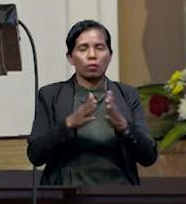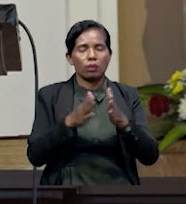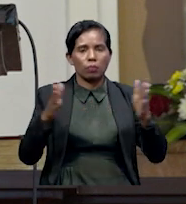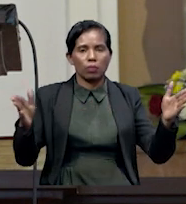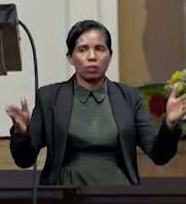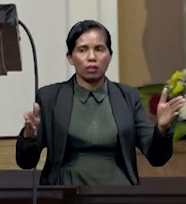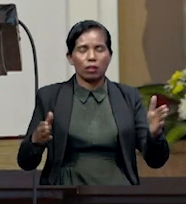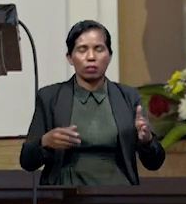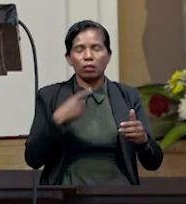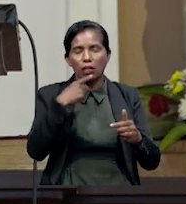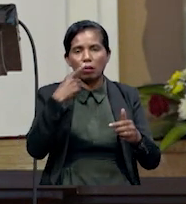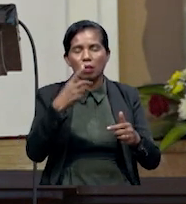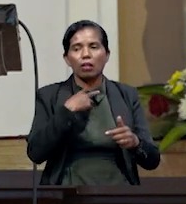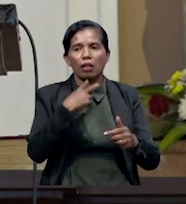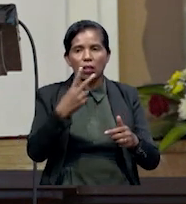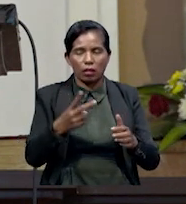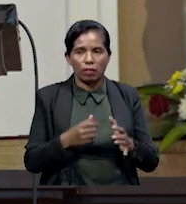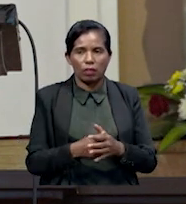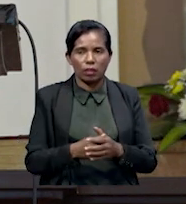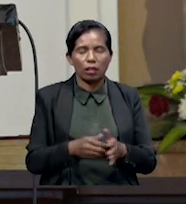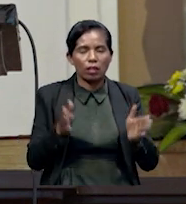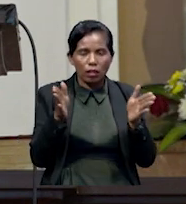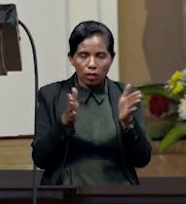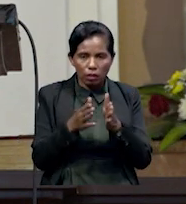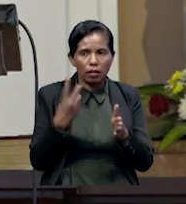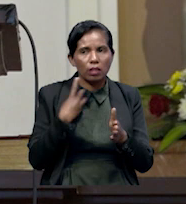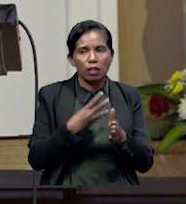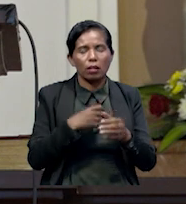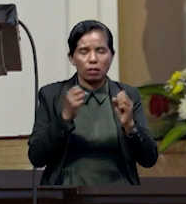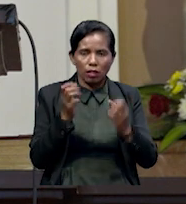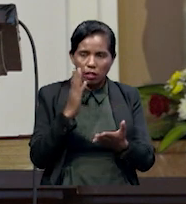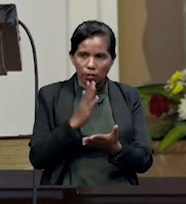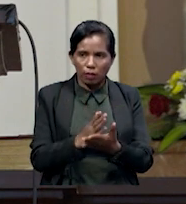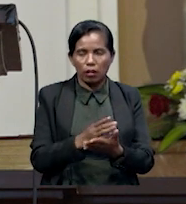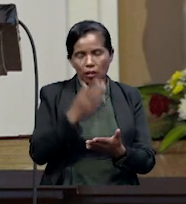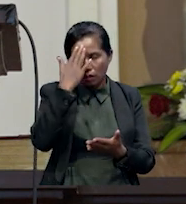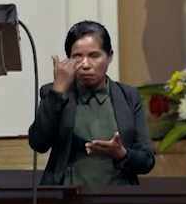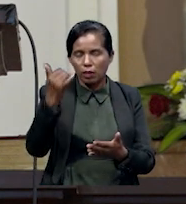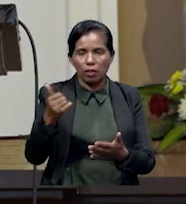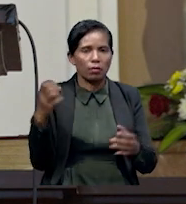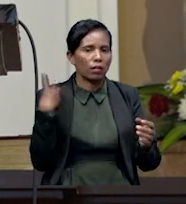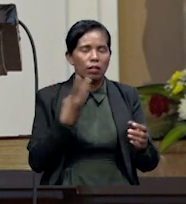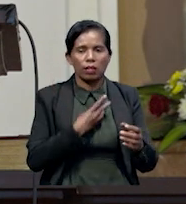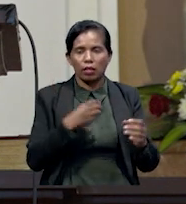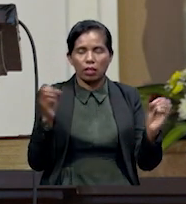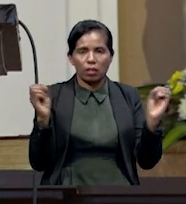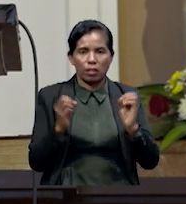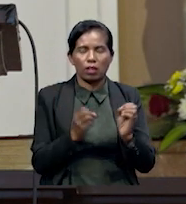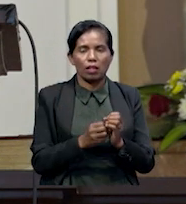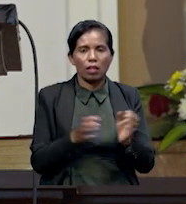sai batu hakilar. Ayo kon sei buat ne kikuan sei tahanoi bele ivita tambah sama kita lah kazan at ivita buat ne sei ki.